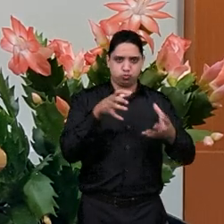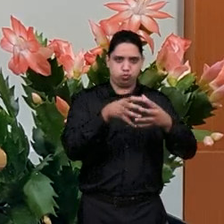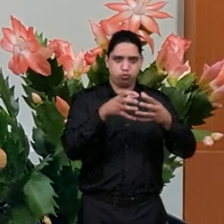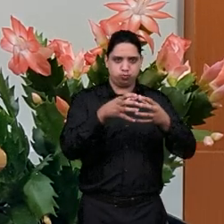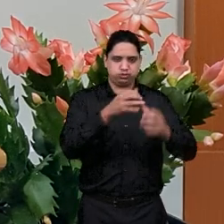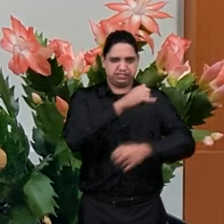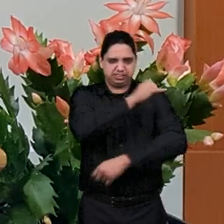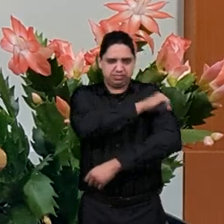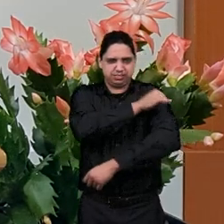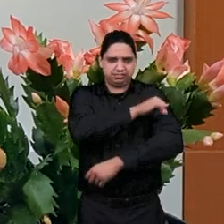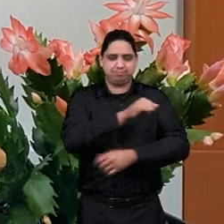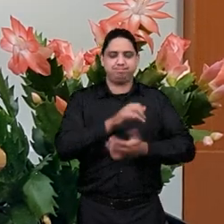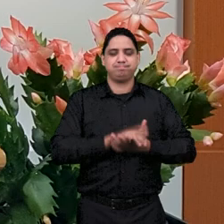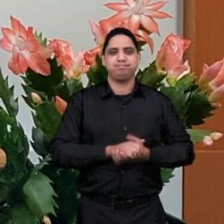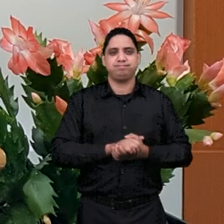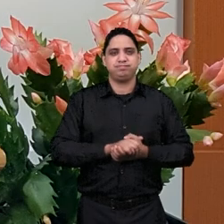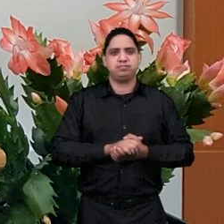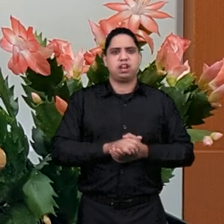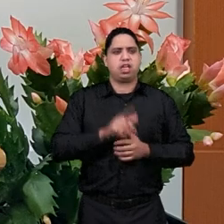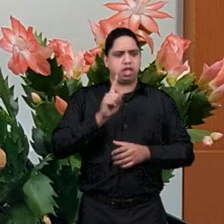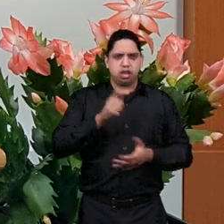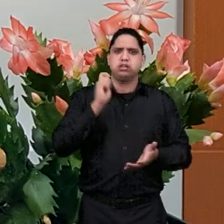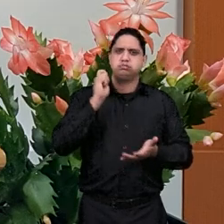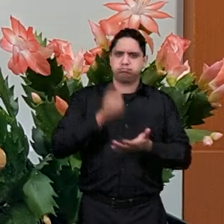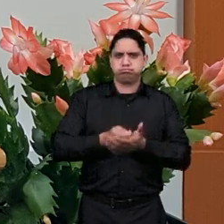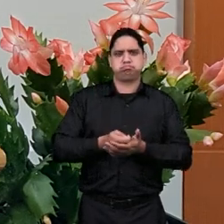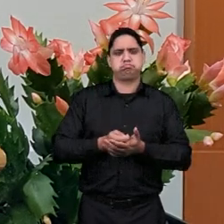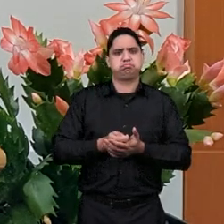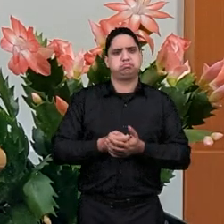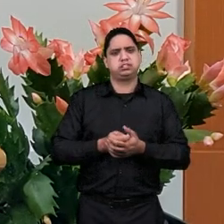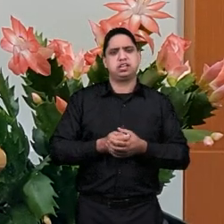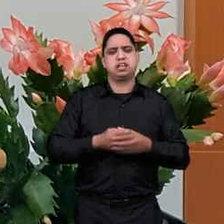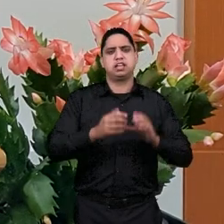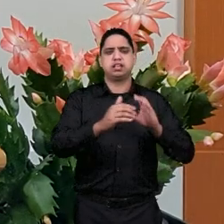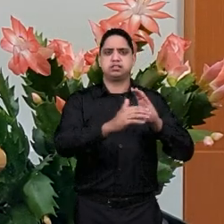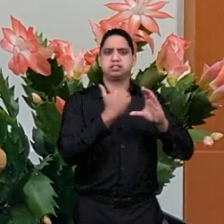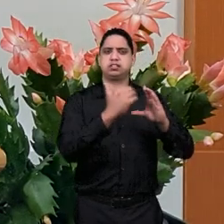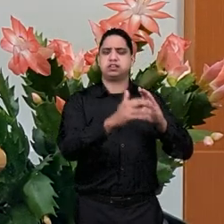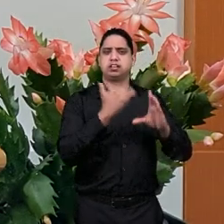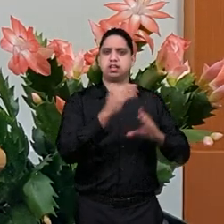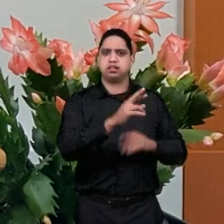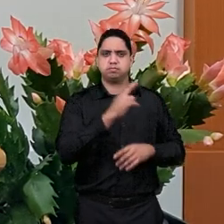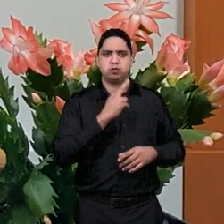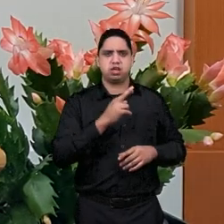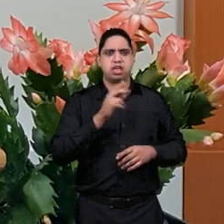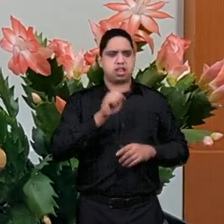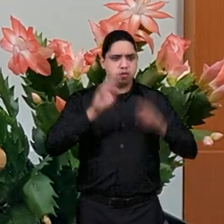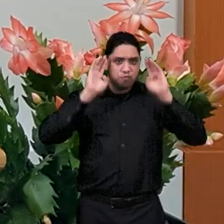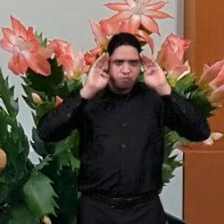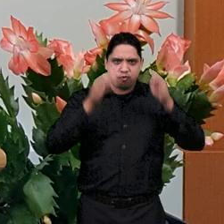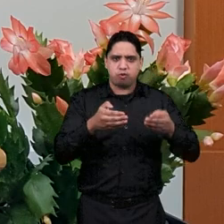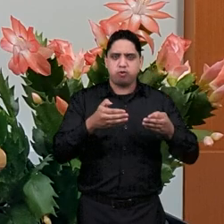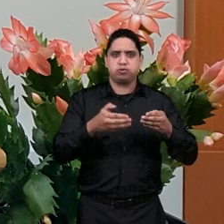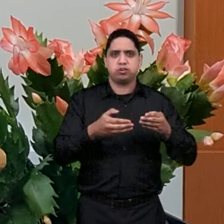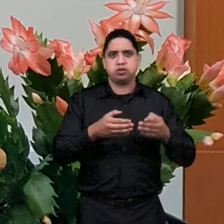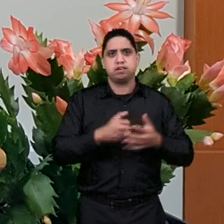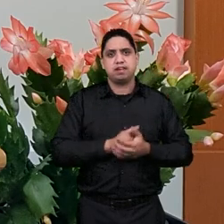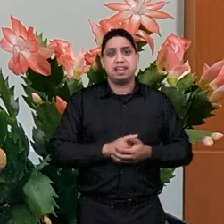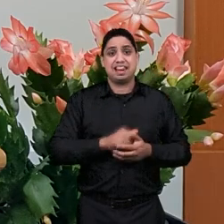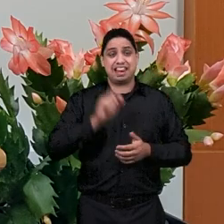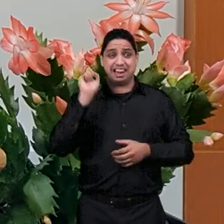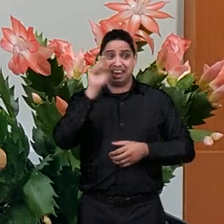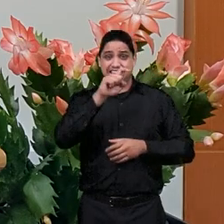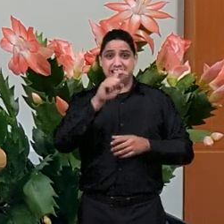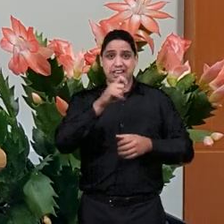à apporter des enseignements et des réponses. Mais sont tellement, nous faisons maintenant une sélection à Rio de Janeiro. Nous